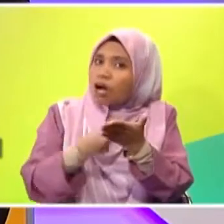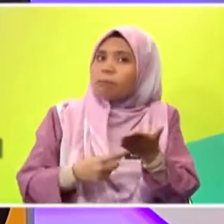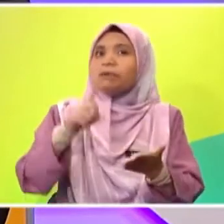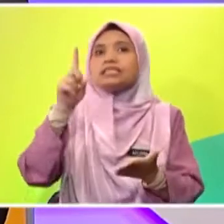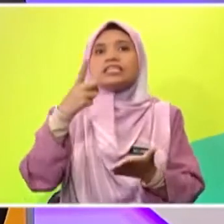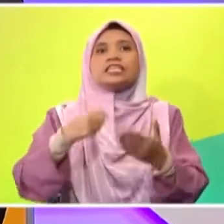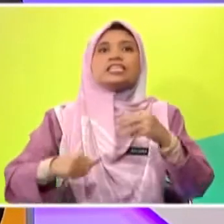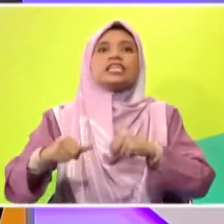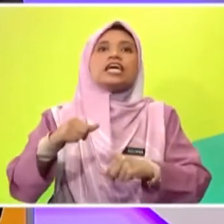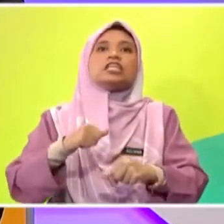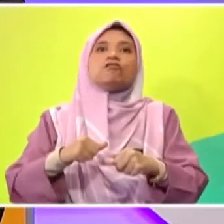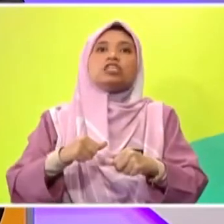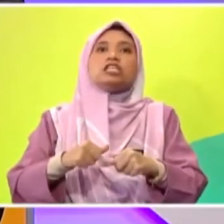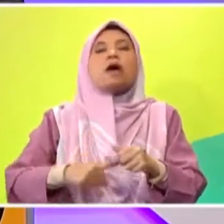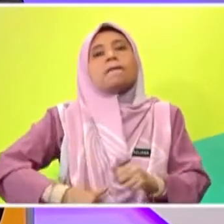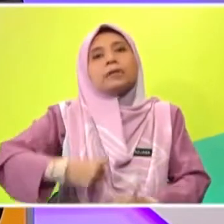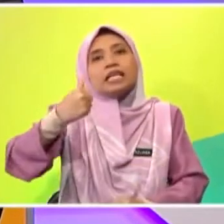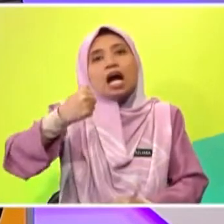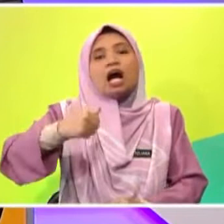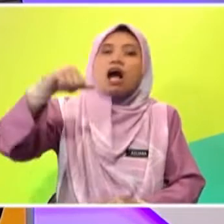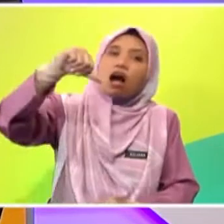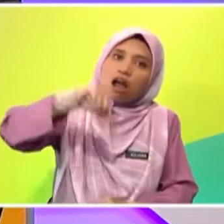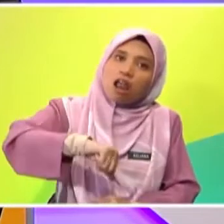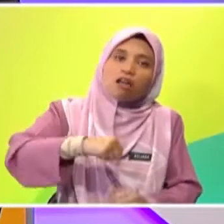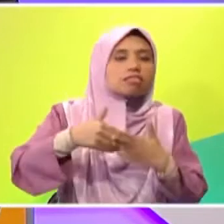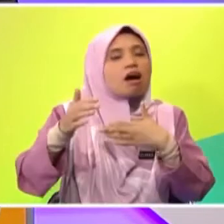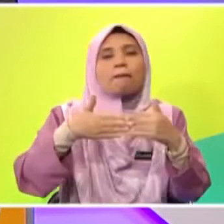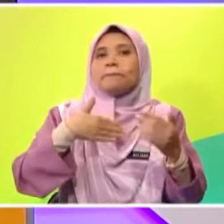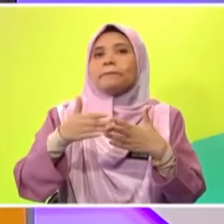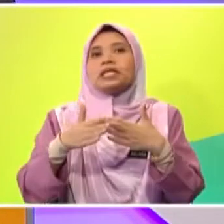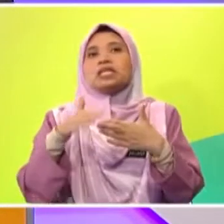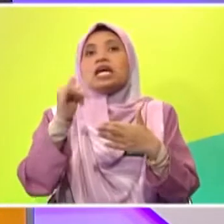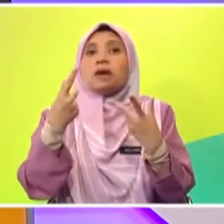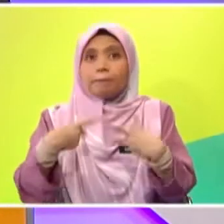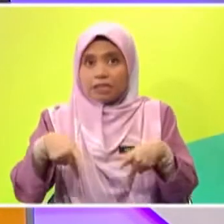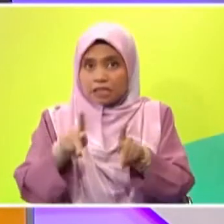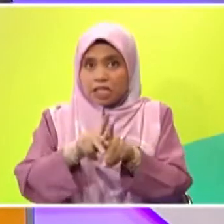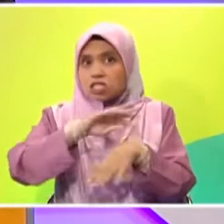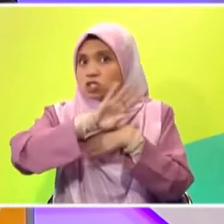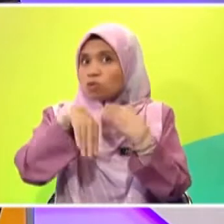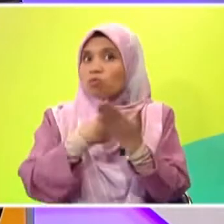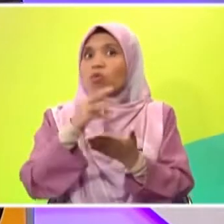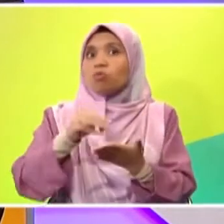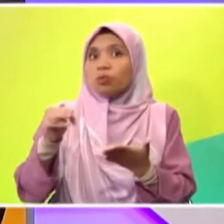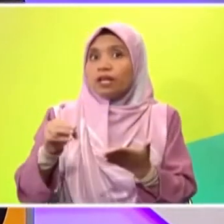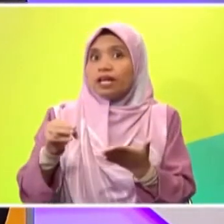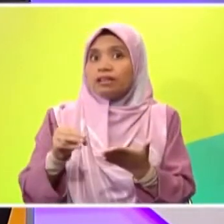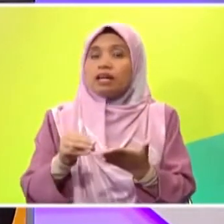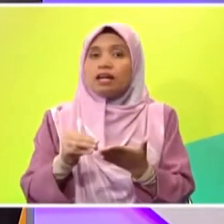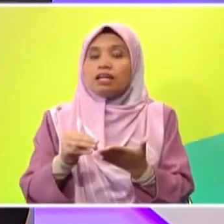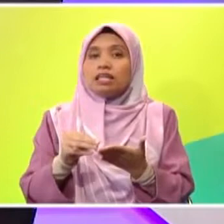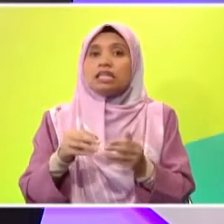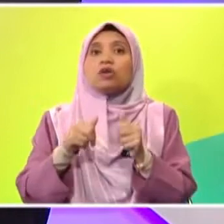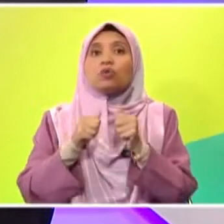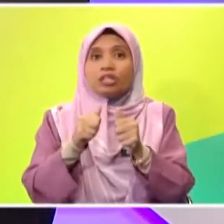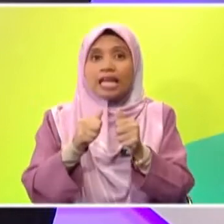gitu Masuk ke enak menang atau kalah itulah bukan tujuannya yang penting anak-anak di rumah melibatkan diri dalam hal yang